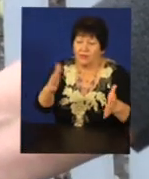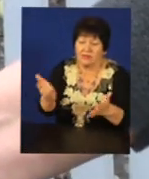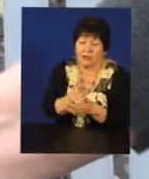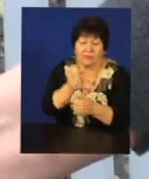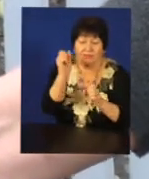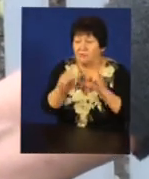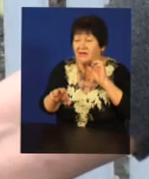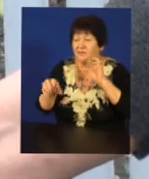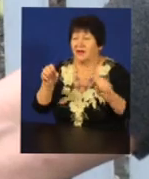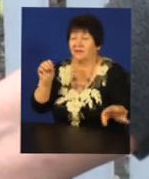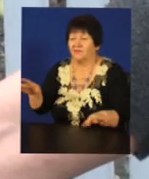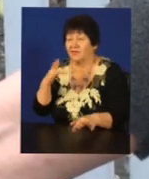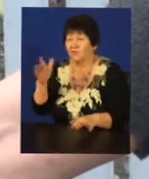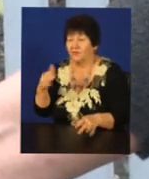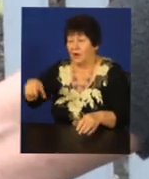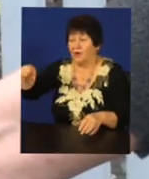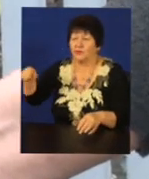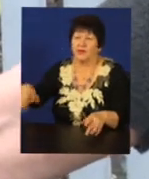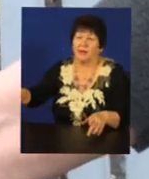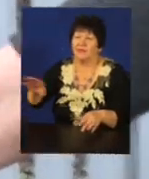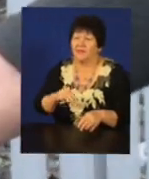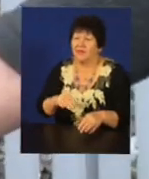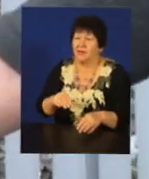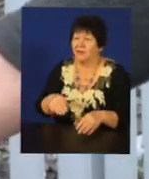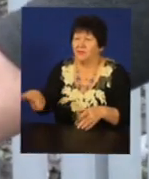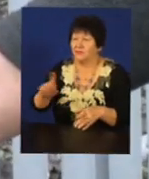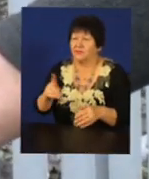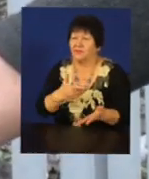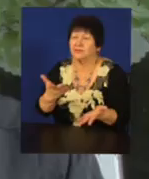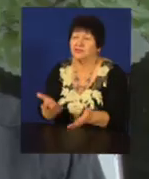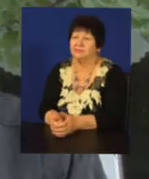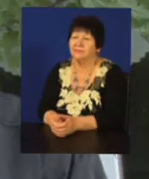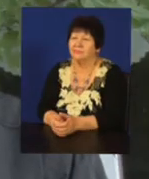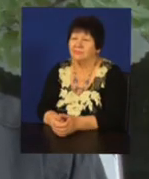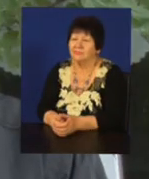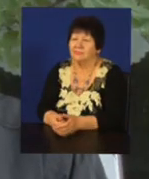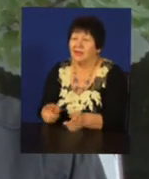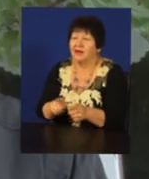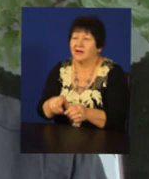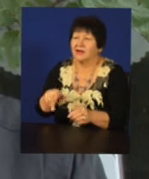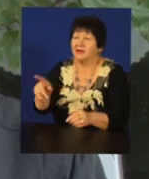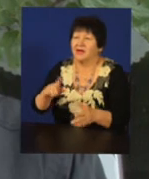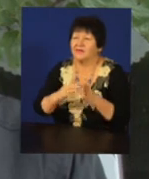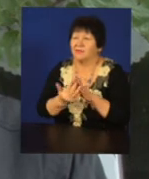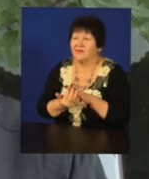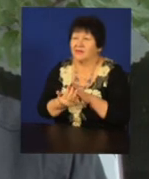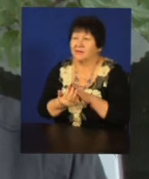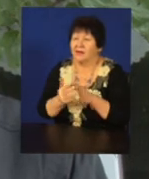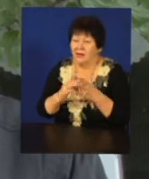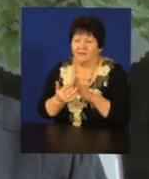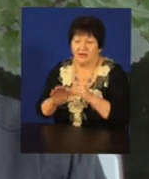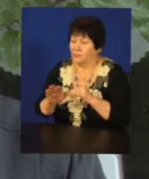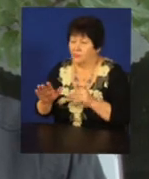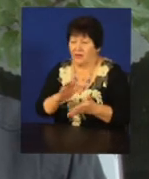мусор выброшенный прямо с кульками, со всем, и памперсы, и все, что хочешь. Așa când mergi prin sat, satul nu-i murdar,